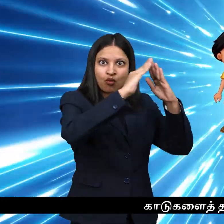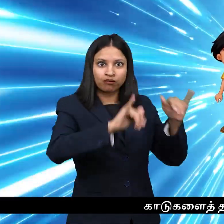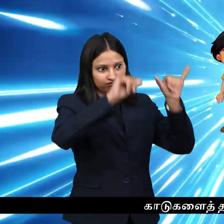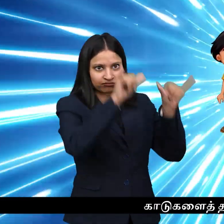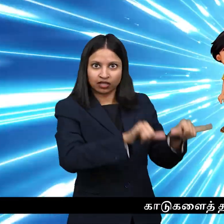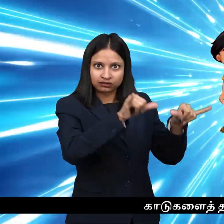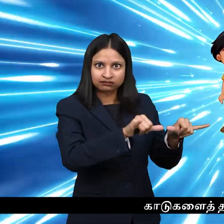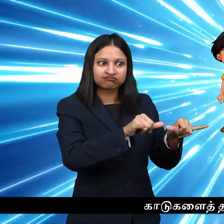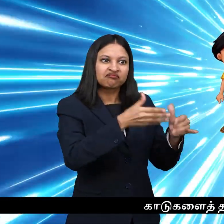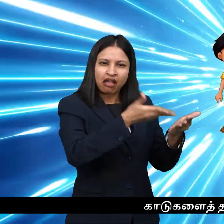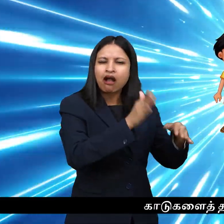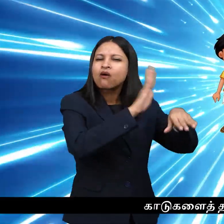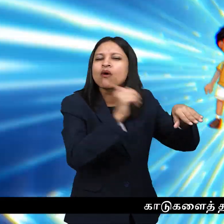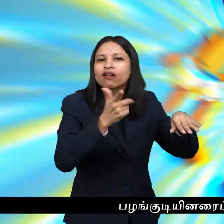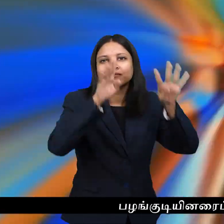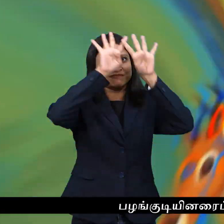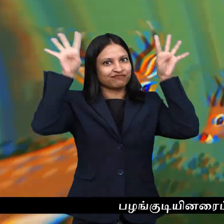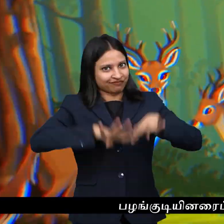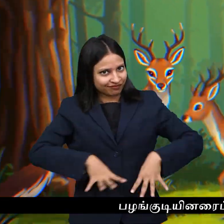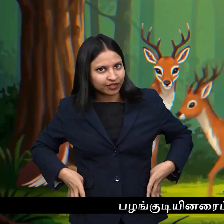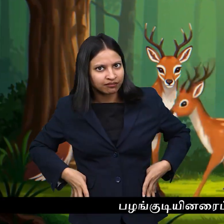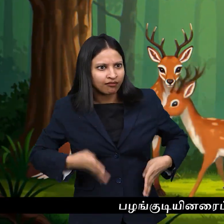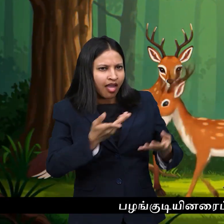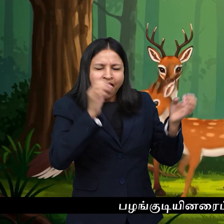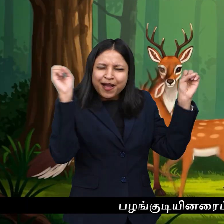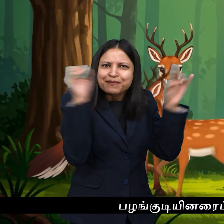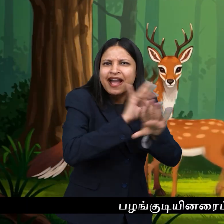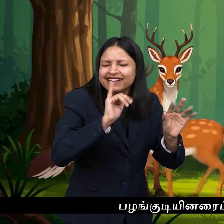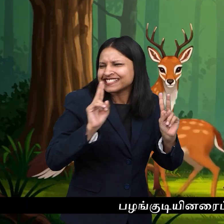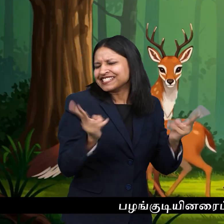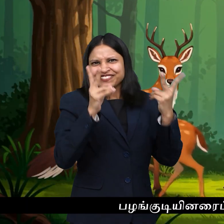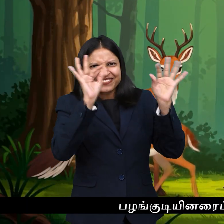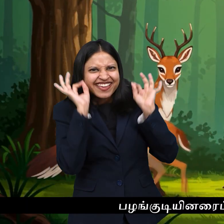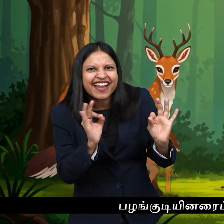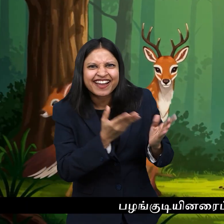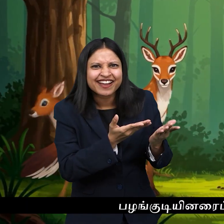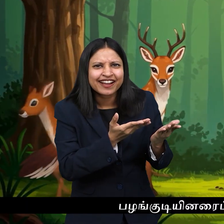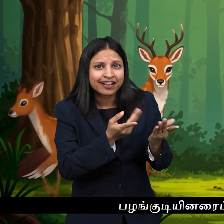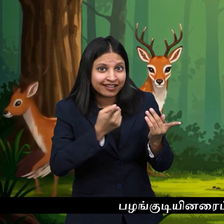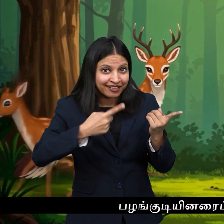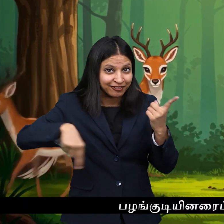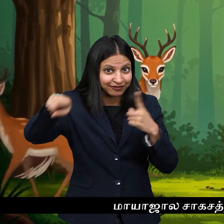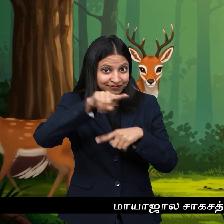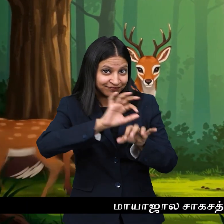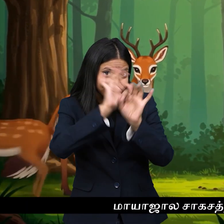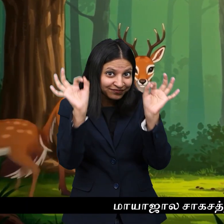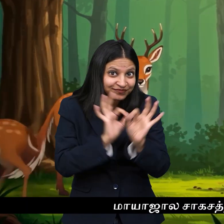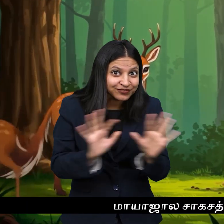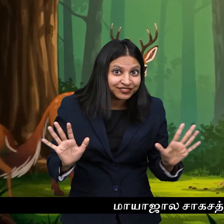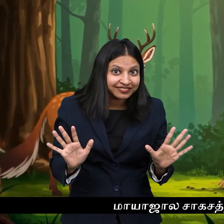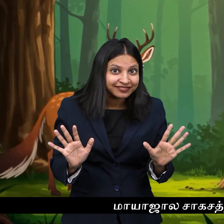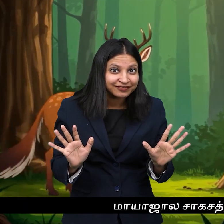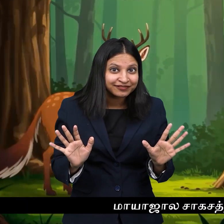காடுகளை தங்கள் வீடு என்று அழைக்கும் பழங்குடியினரை பற்றி அனைத்தையும் அறிய ஒரு மாயாஜால